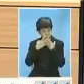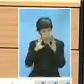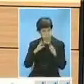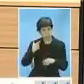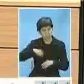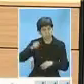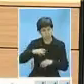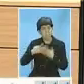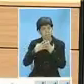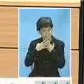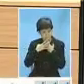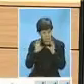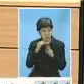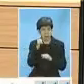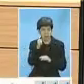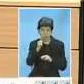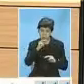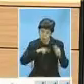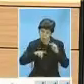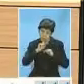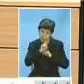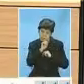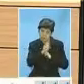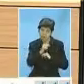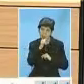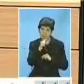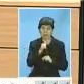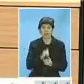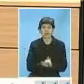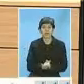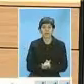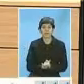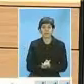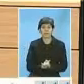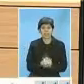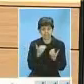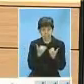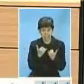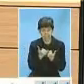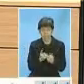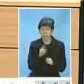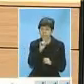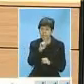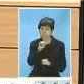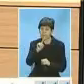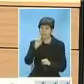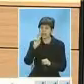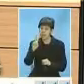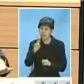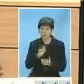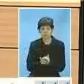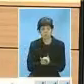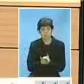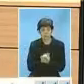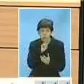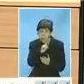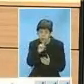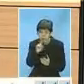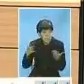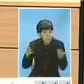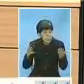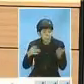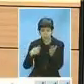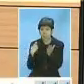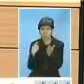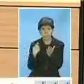อนุญาตให้ประกันตัวได้ไต่สวนครับแต่พอคดี112ไม่มีการไต่สวนไม่ให้